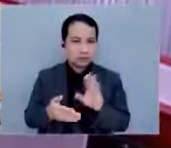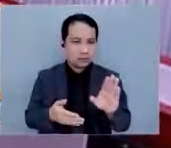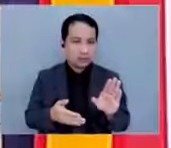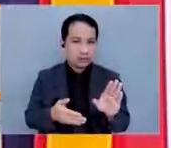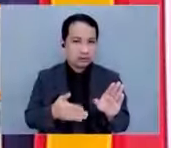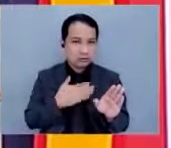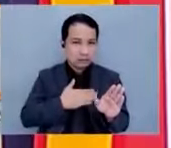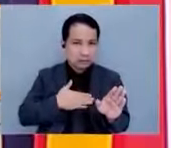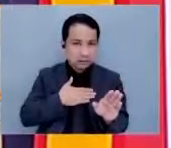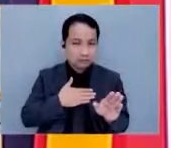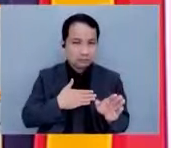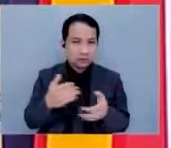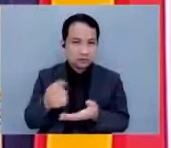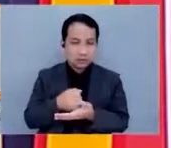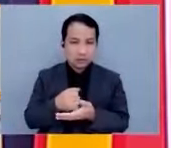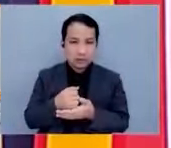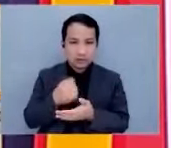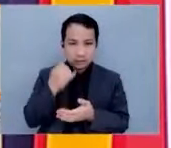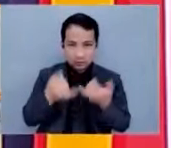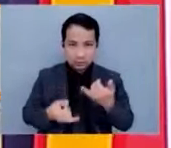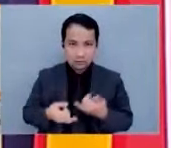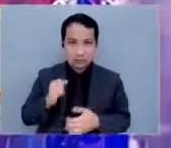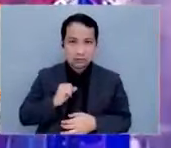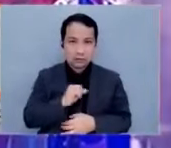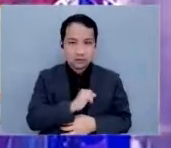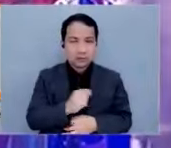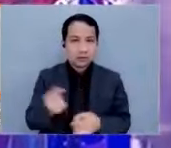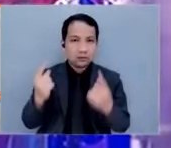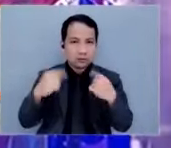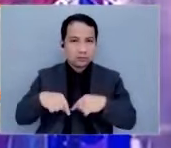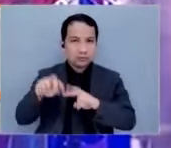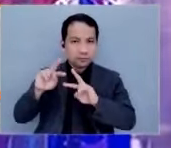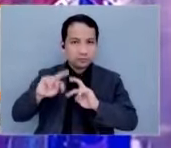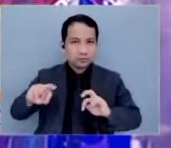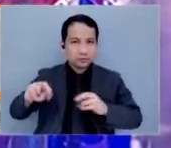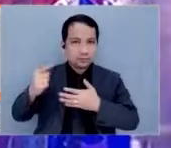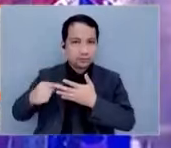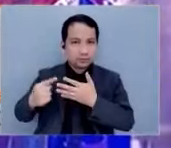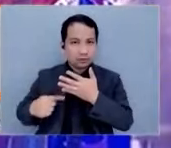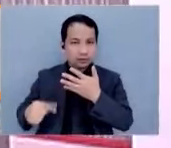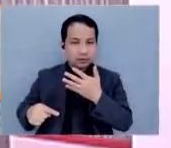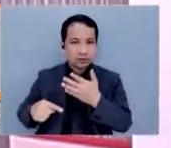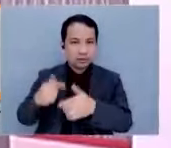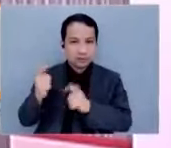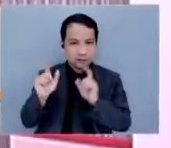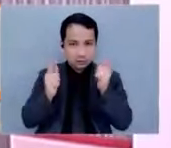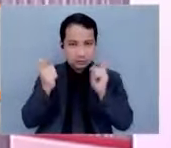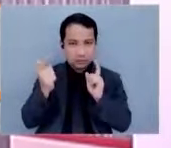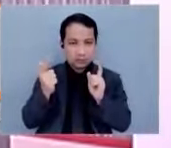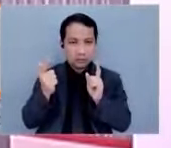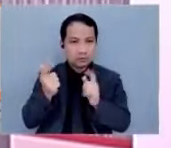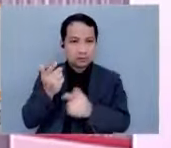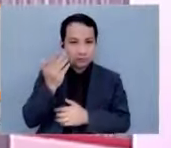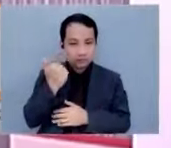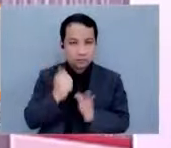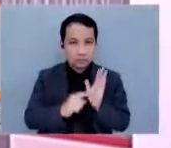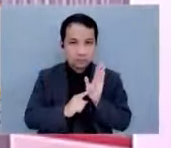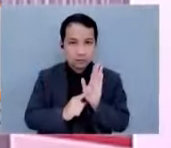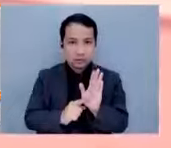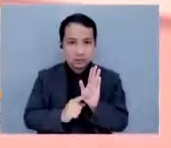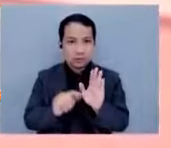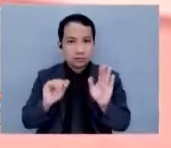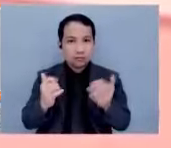Inimbita na rin ng PCSO ang Senado para mag-inspeksyon sa pagbola ng loto nang sa gayon ay makita nilang walang